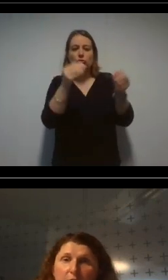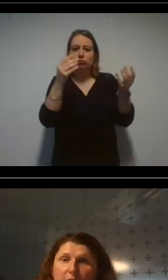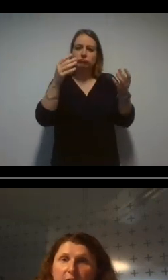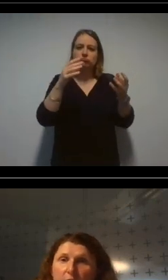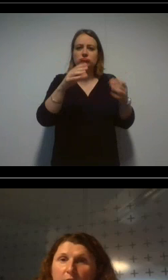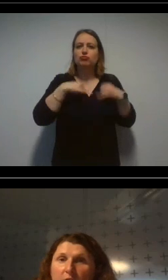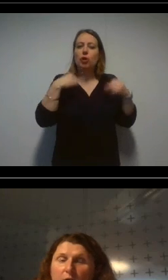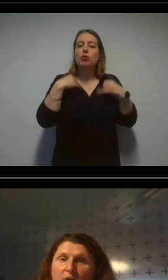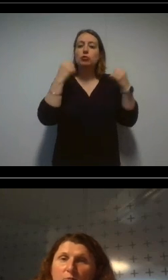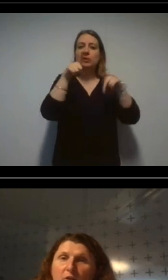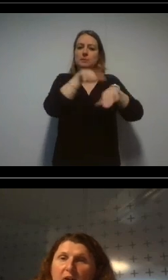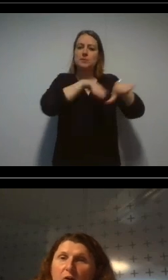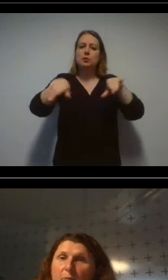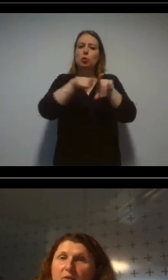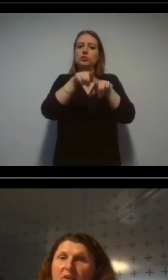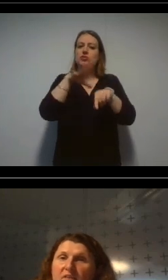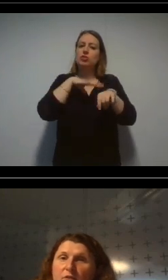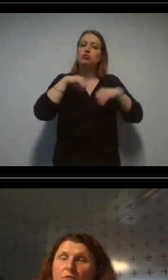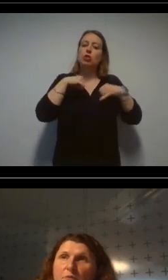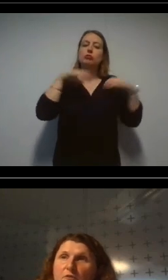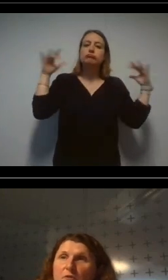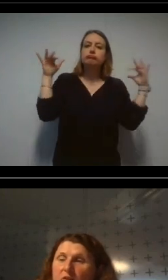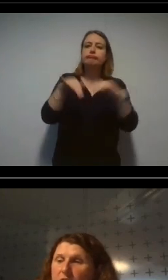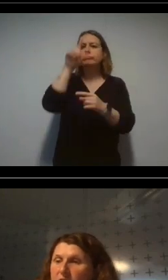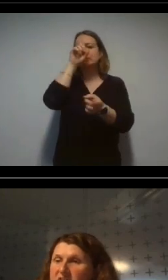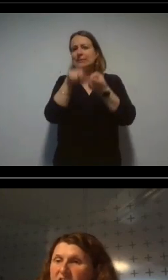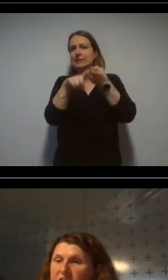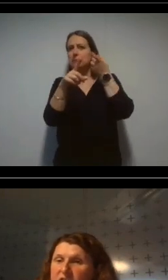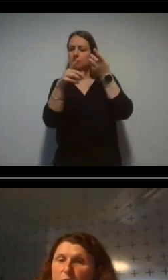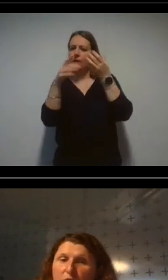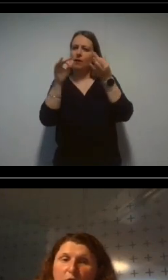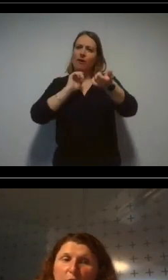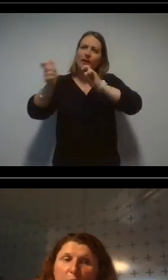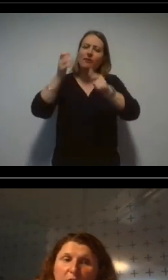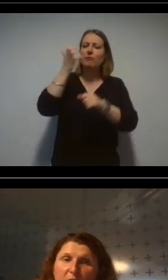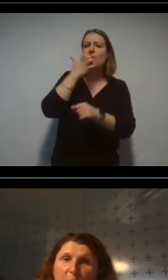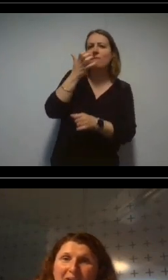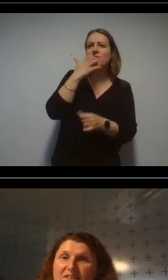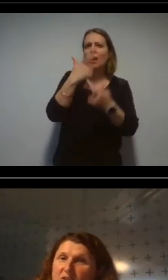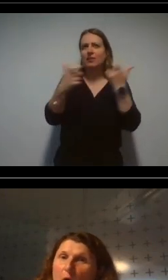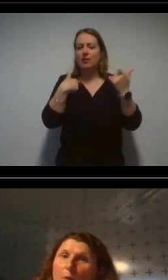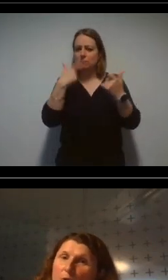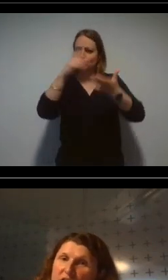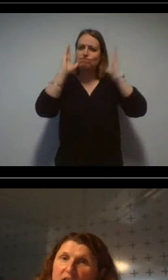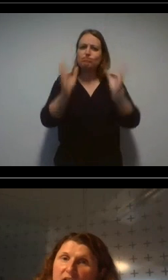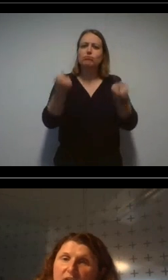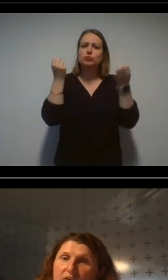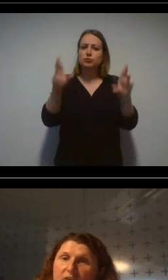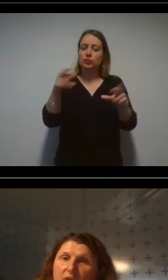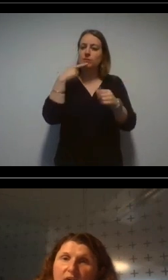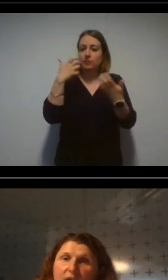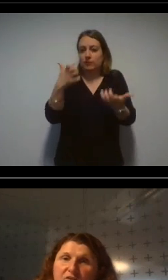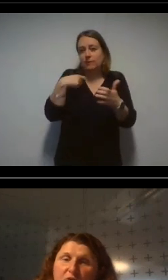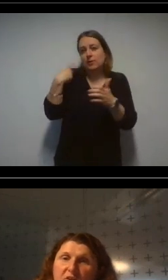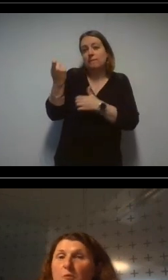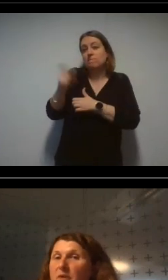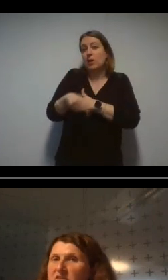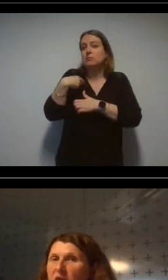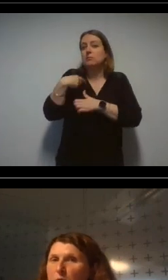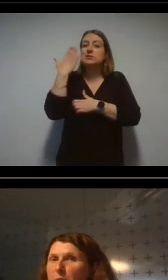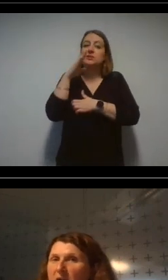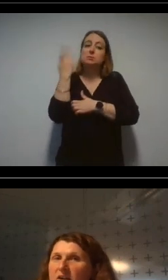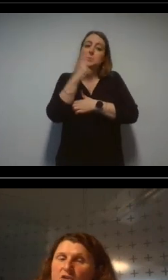d'alternance. On est en amont de la grande paire d'alternance. Je pense qu'il y en a certains qui peuvent peut-être préciser leur projet et se